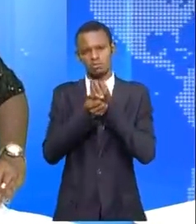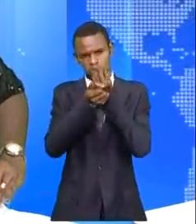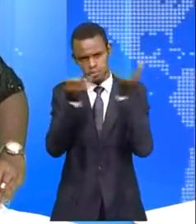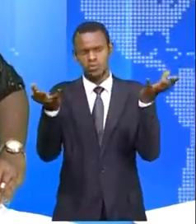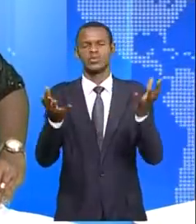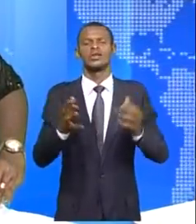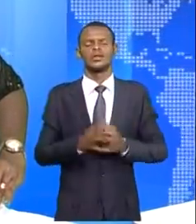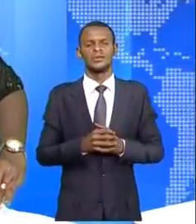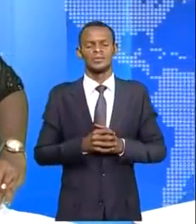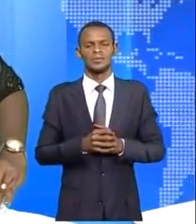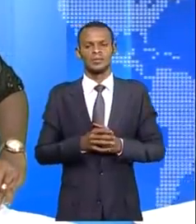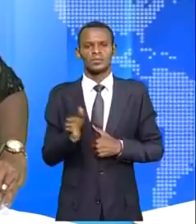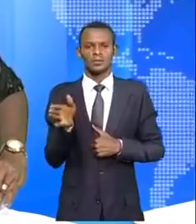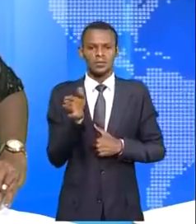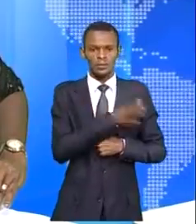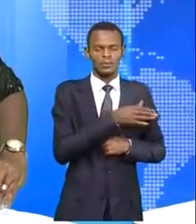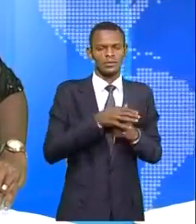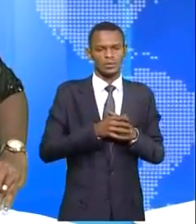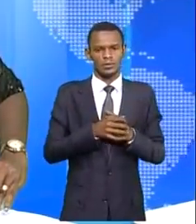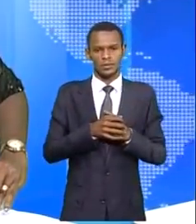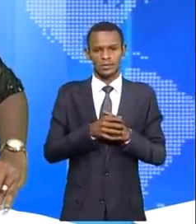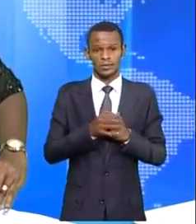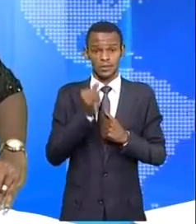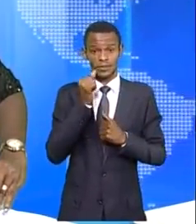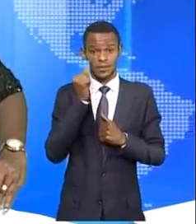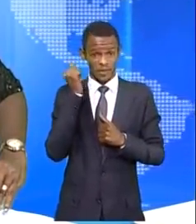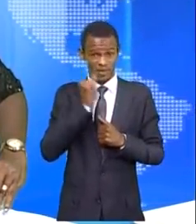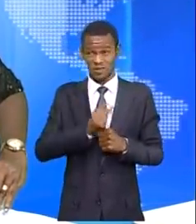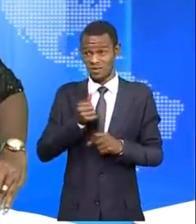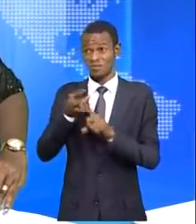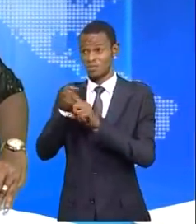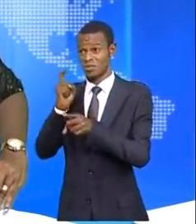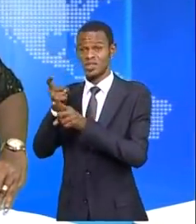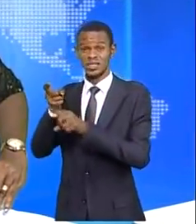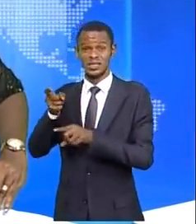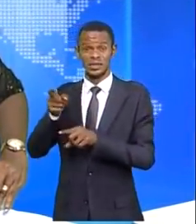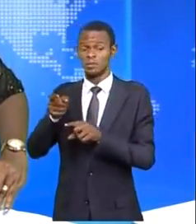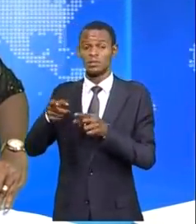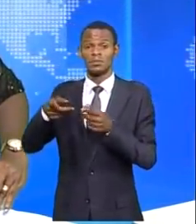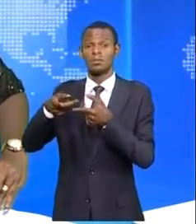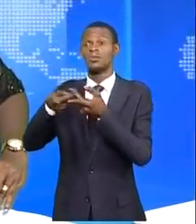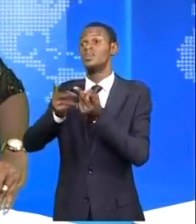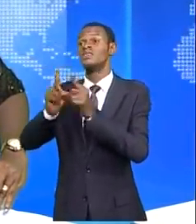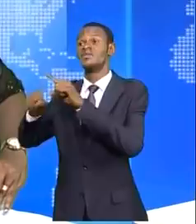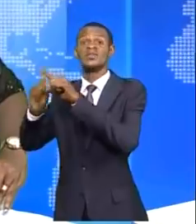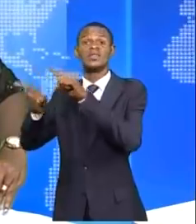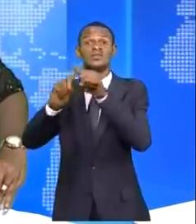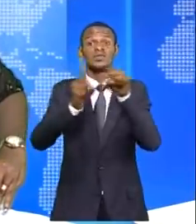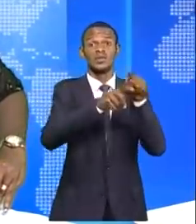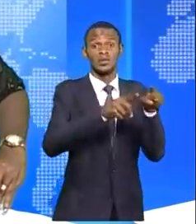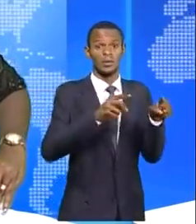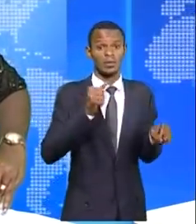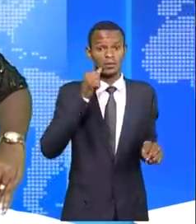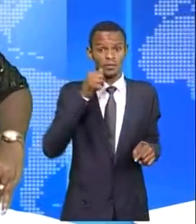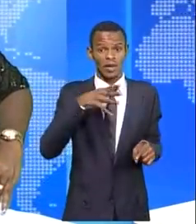elles sont venues de plusieurs juridictions de la capitale les femmes magistrats ont clôturé sur une note très